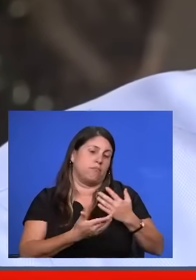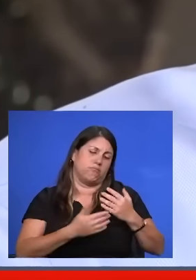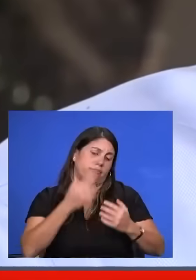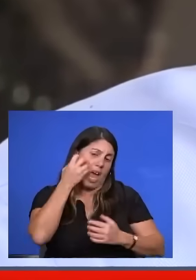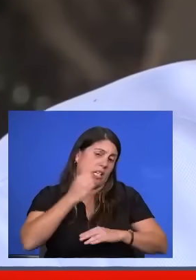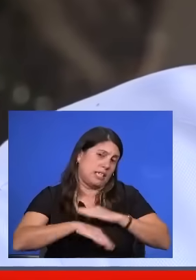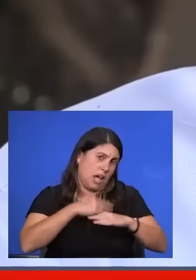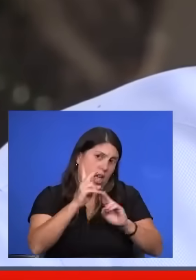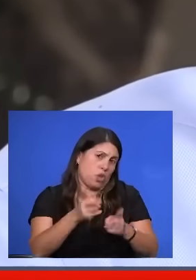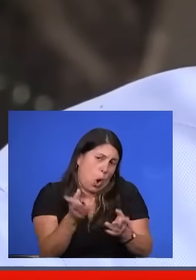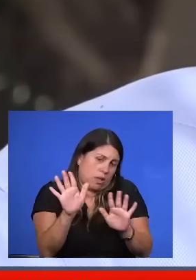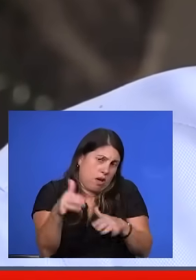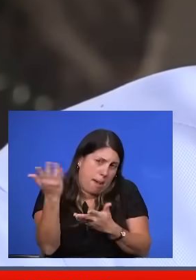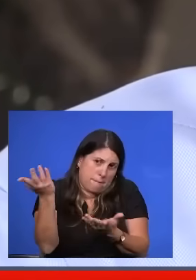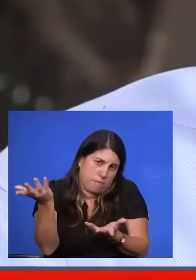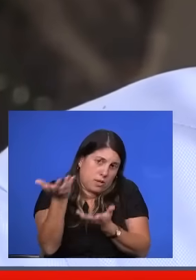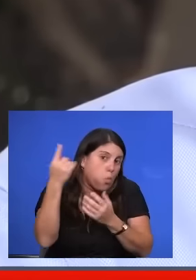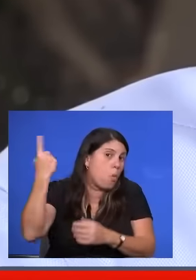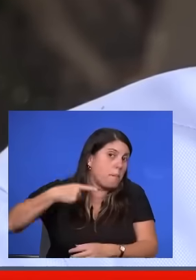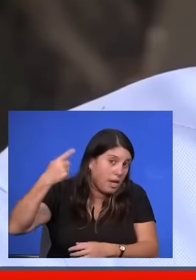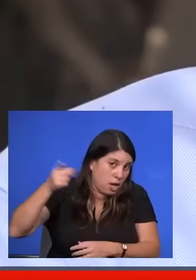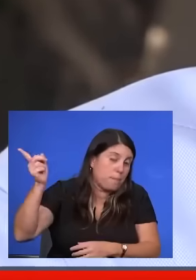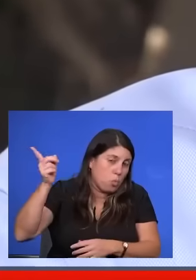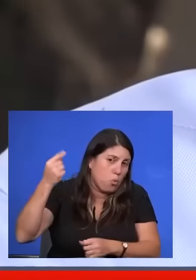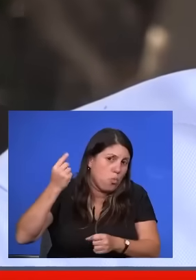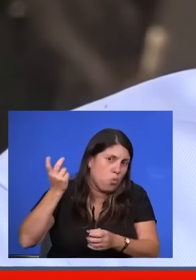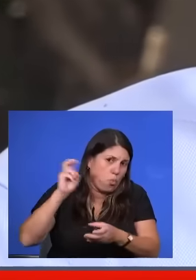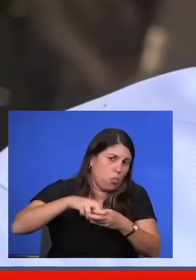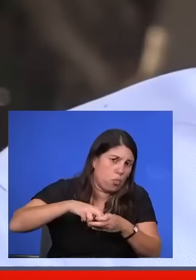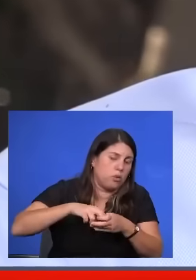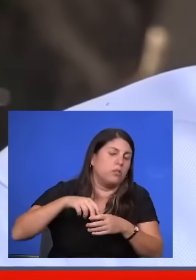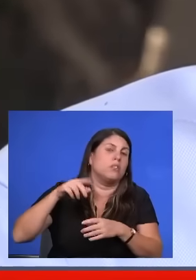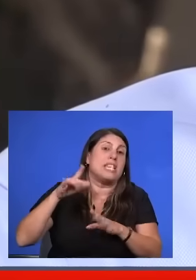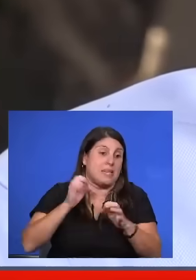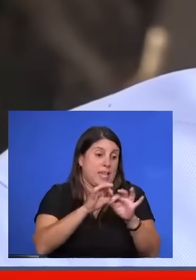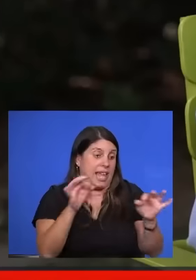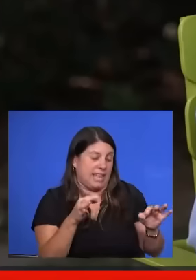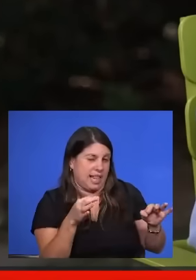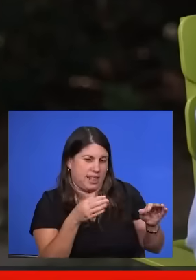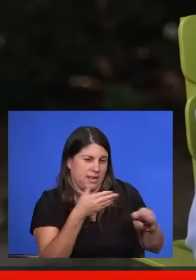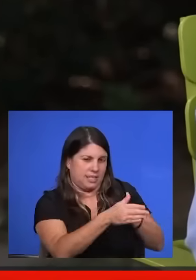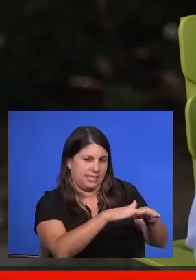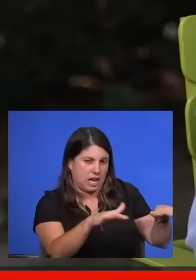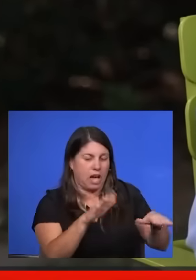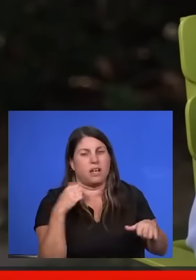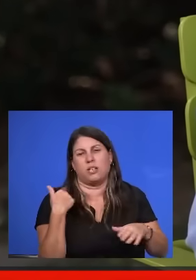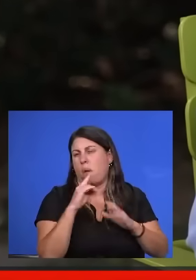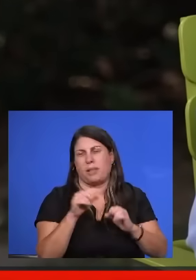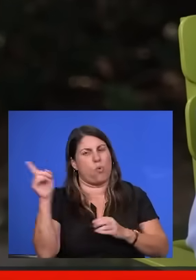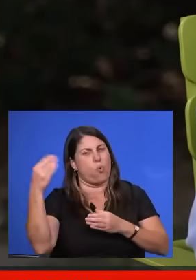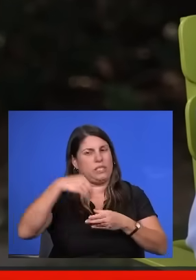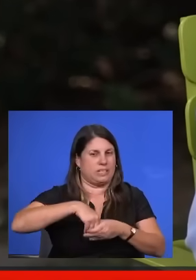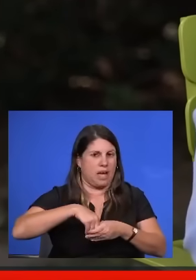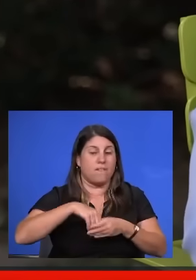לעלות מדרגה, הוא מאיים שהוא יעלה לשם כאשר יתחיל המהלך הקרקעי. אני לא בטוח שהוא יהיה שם. ברגע שתהיה